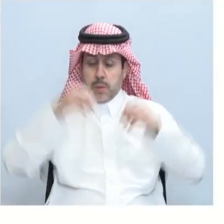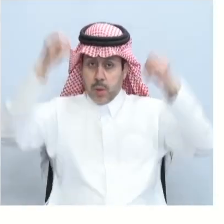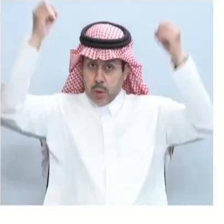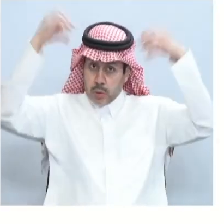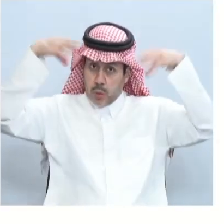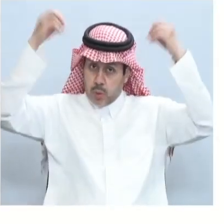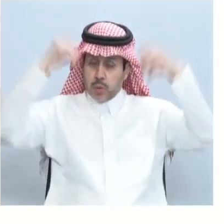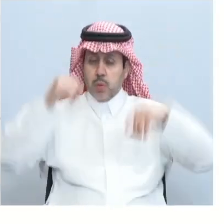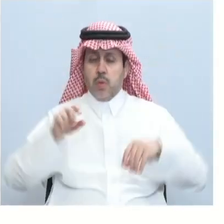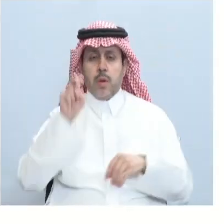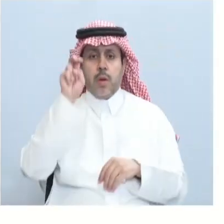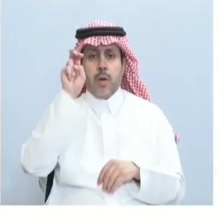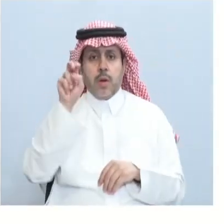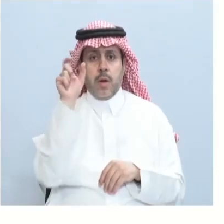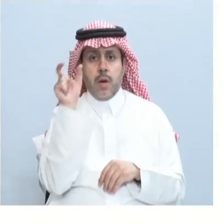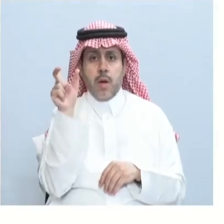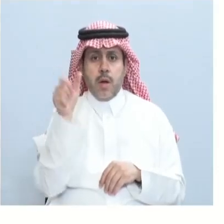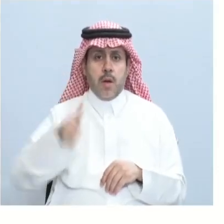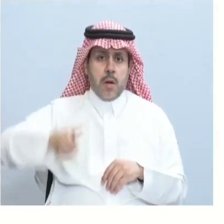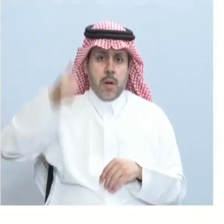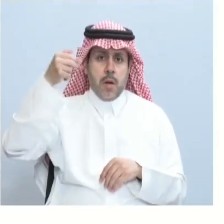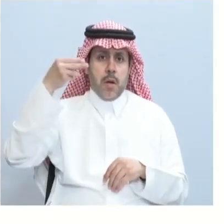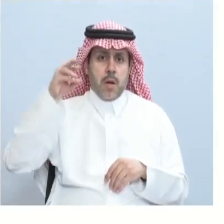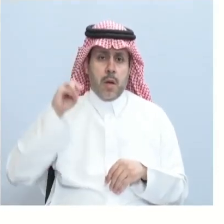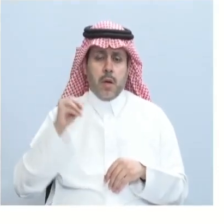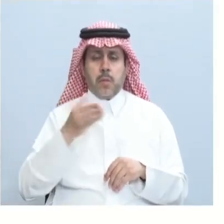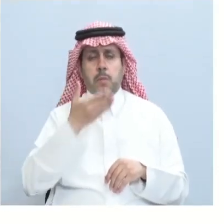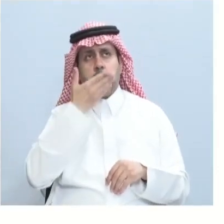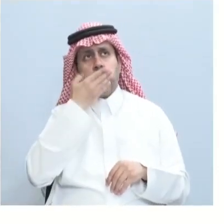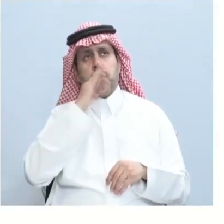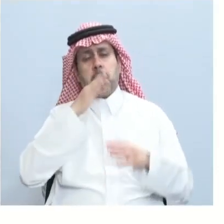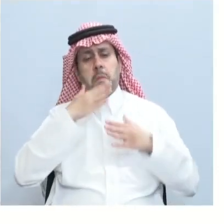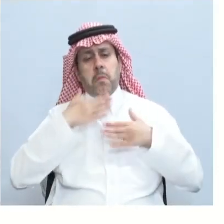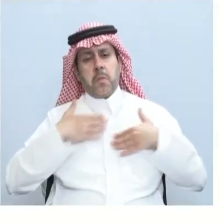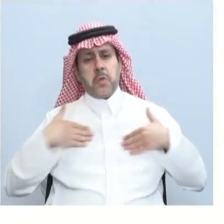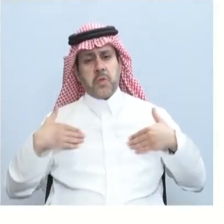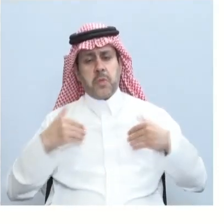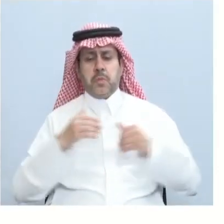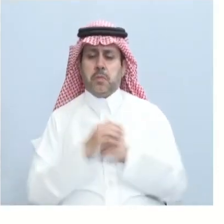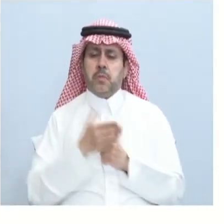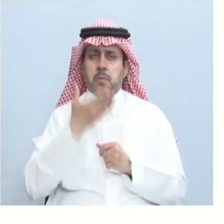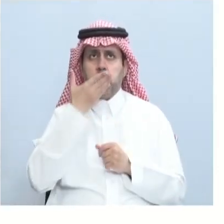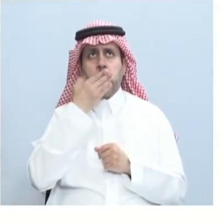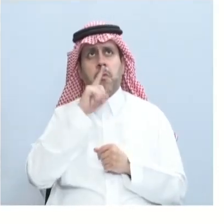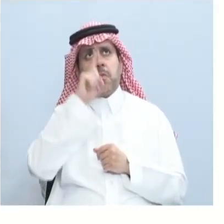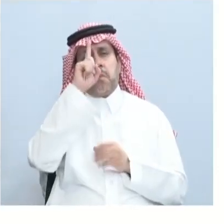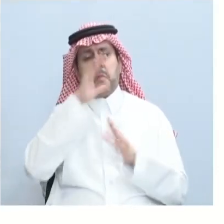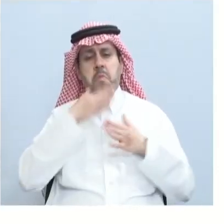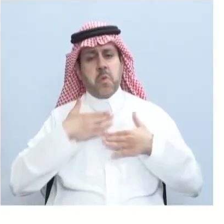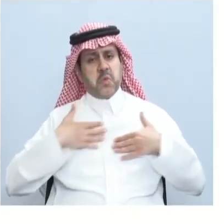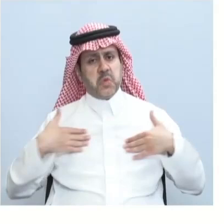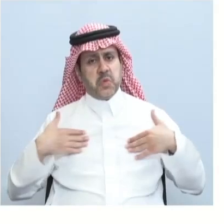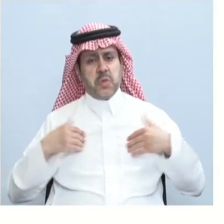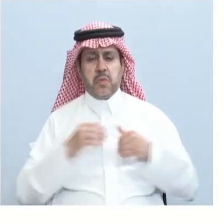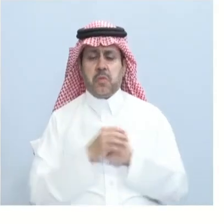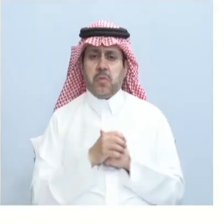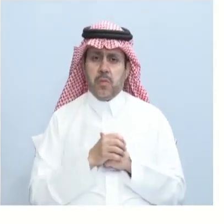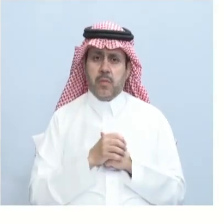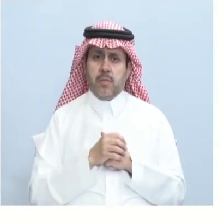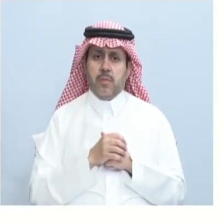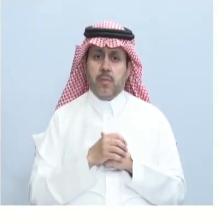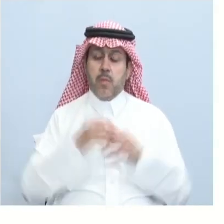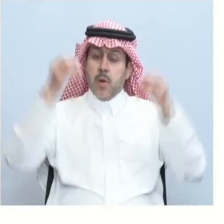القناعه والرضا القناعه والرضا فاذا من عبادات القلبيه الرضا الرضا